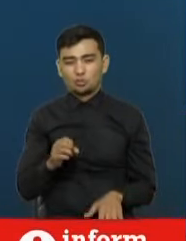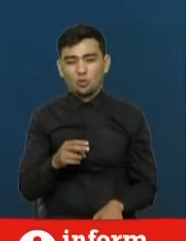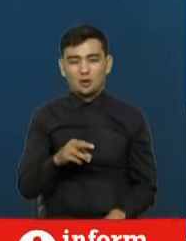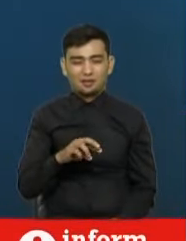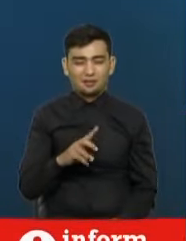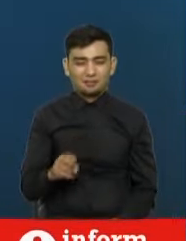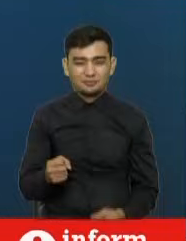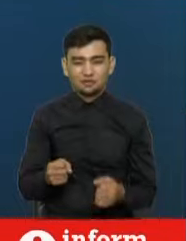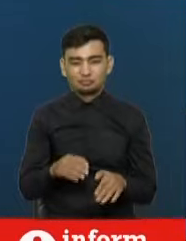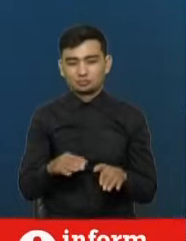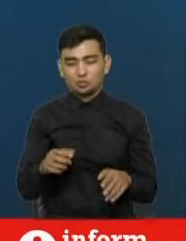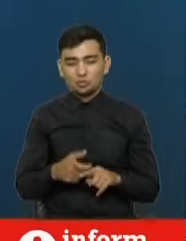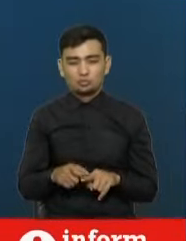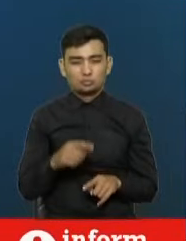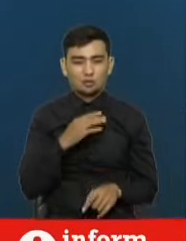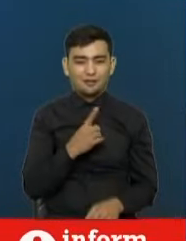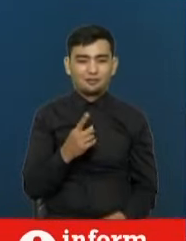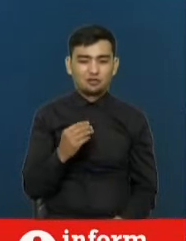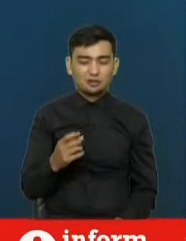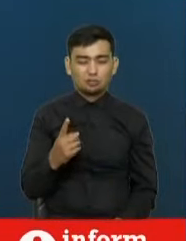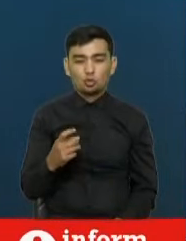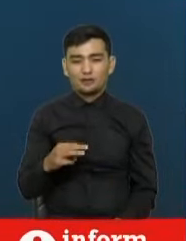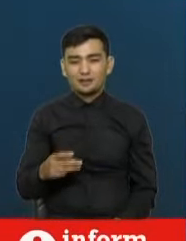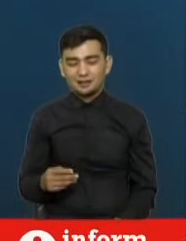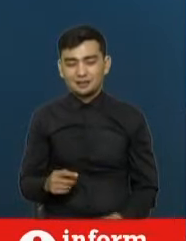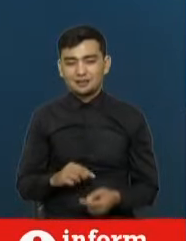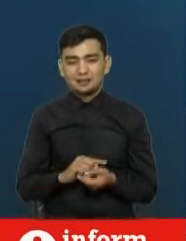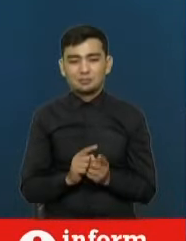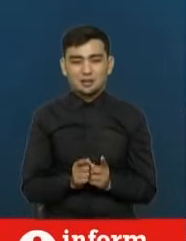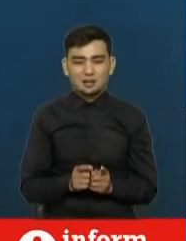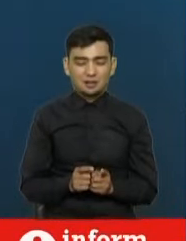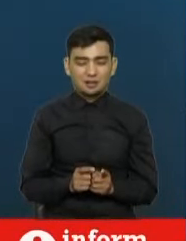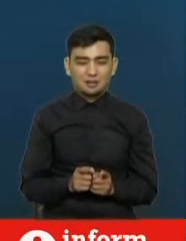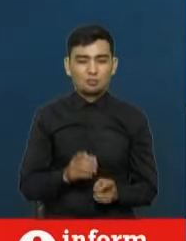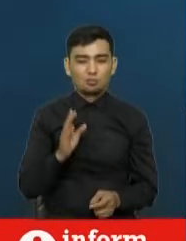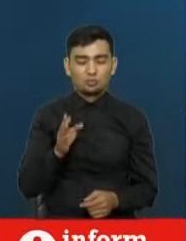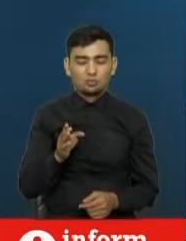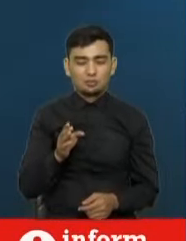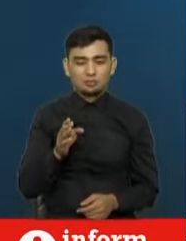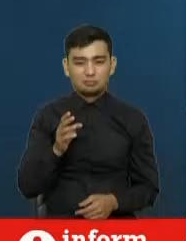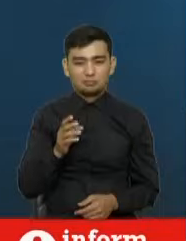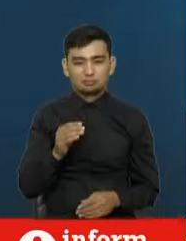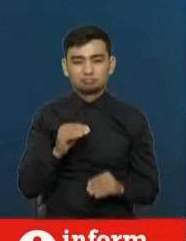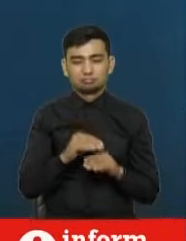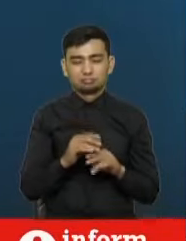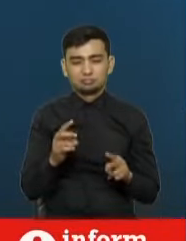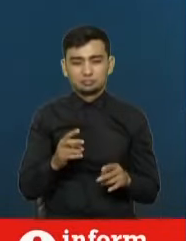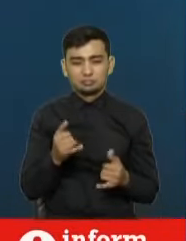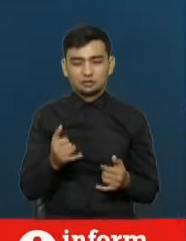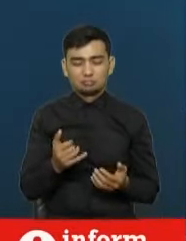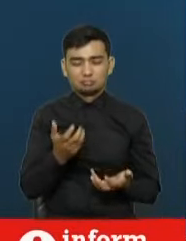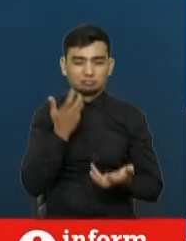қою сұранысы өте көп. Сағатына 100 теңгені ауыстыру туралы, көбейту туралы қазір